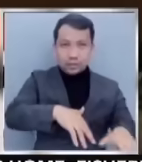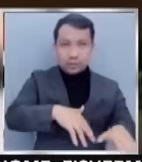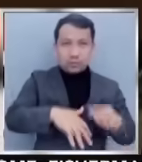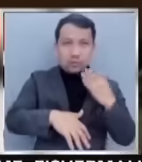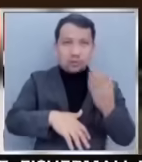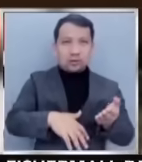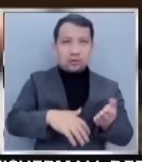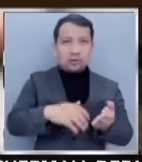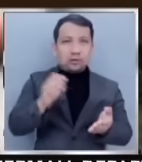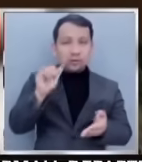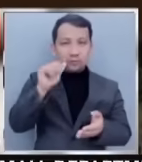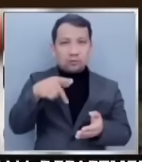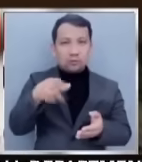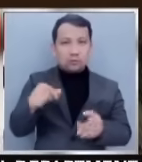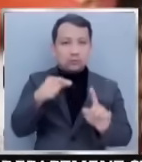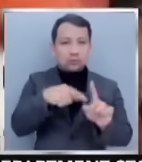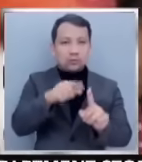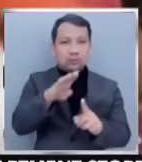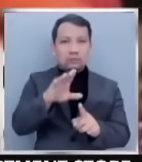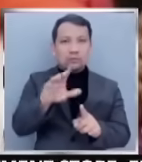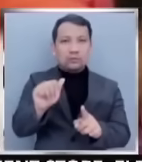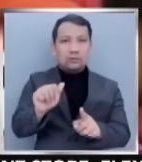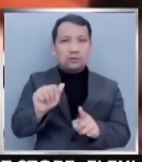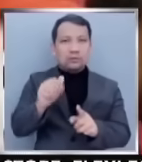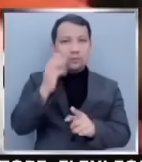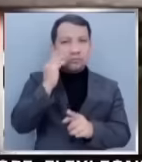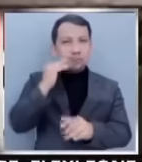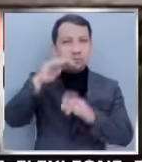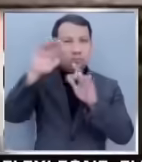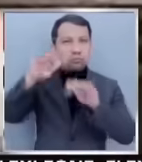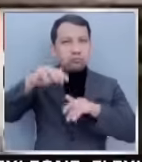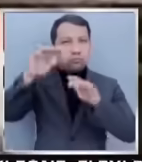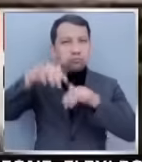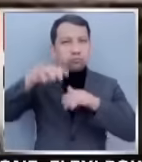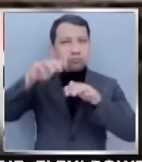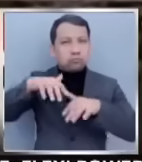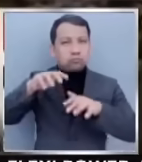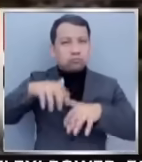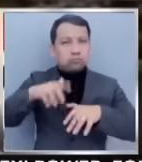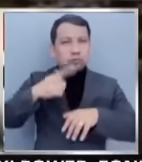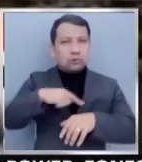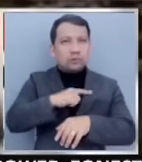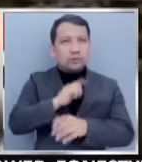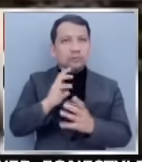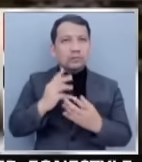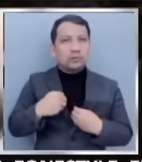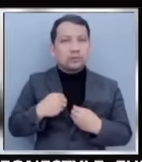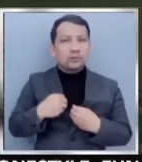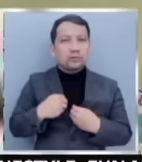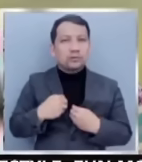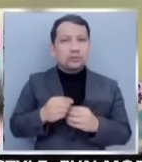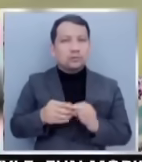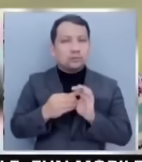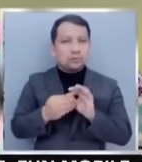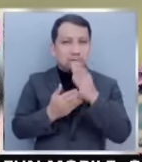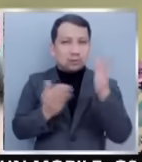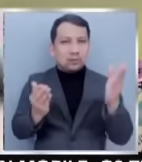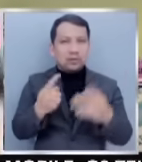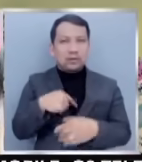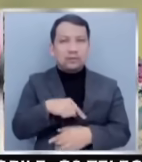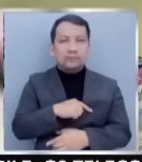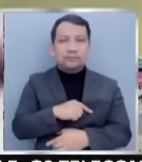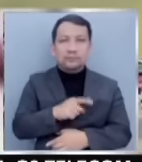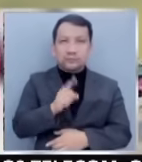at apo ni Betha. Pag umuulan, naalala ko sila. Bayan na naman ang malakas na ulan. Diyos ko, yun na